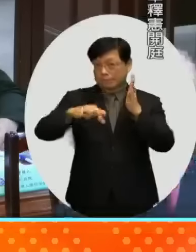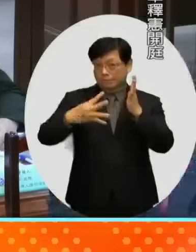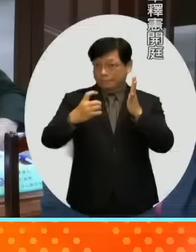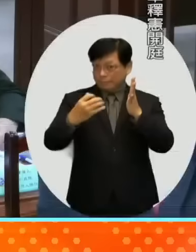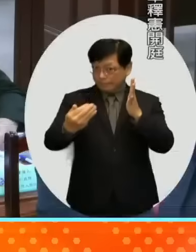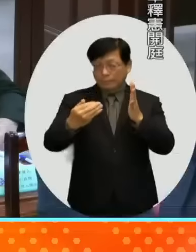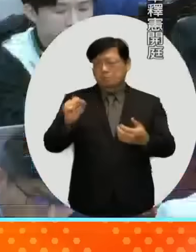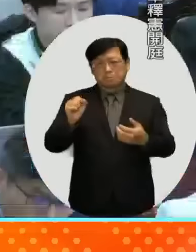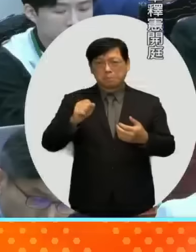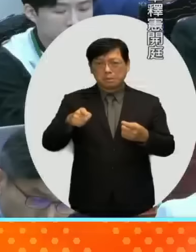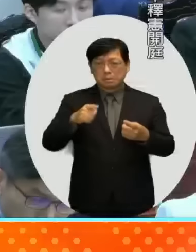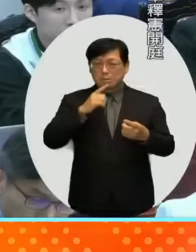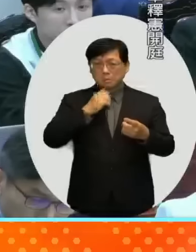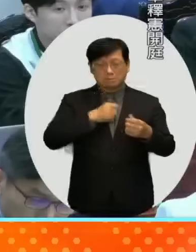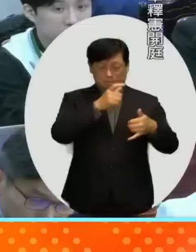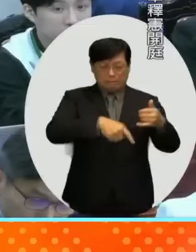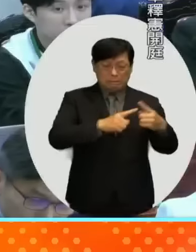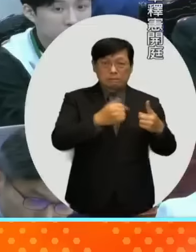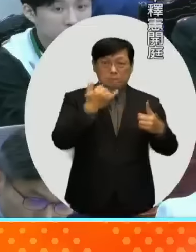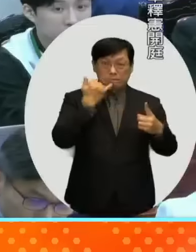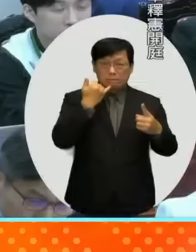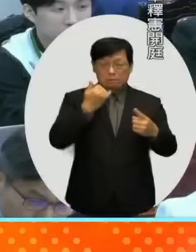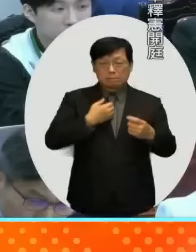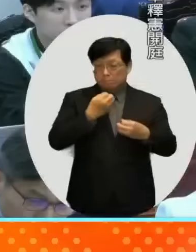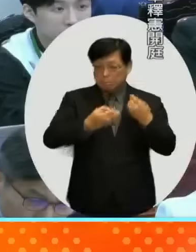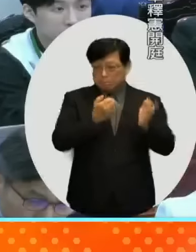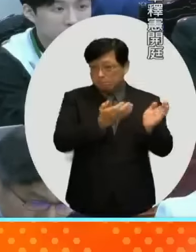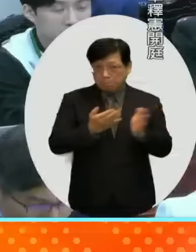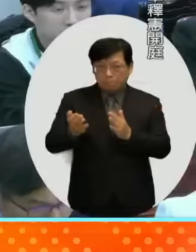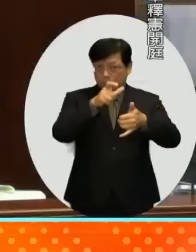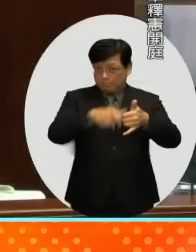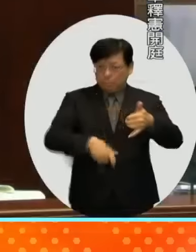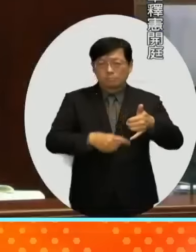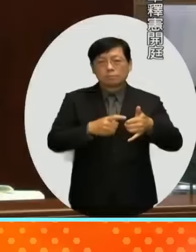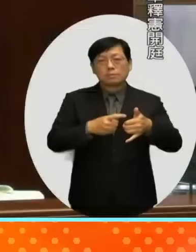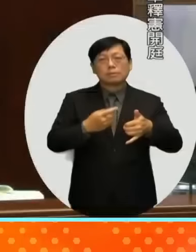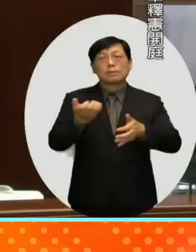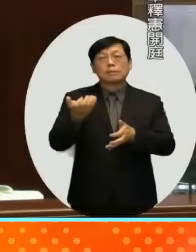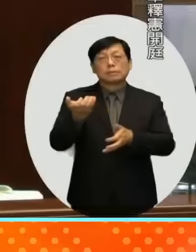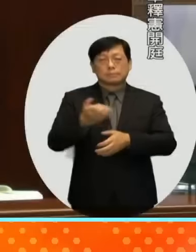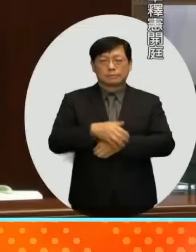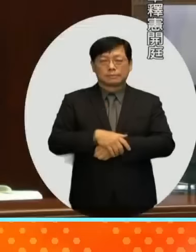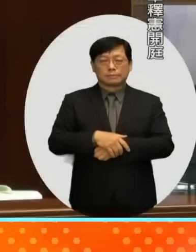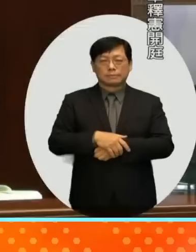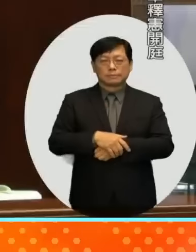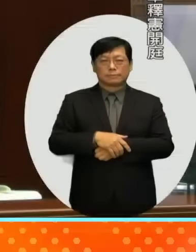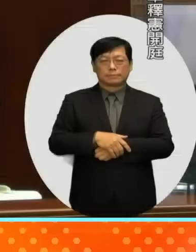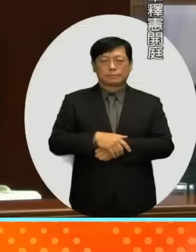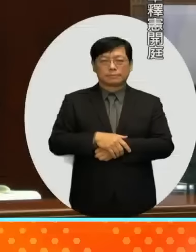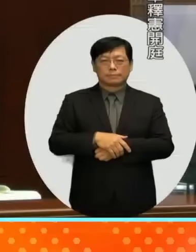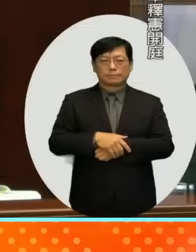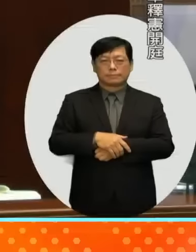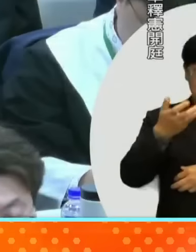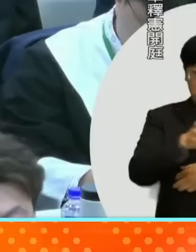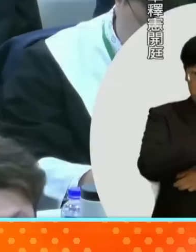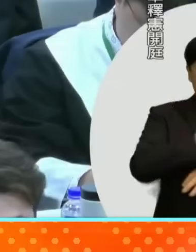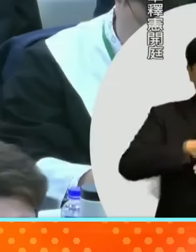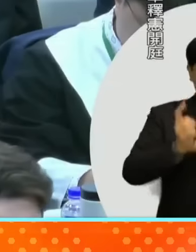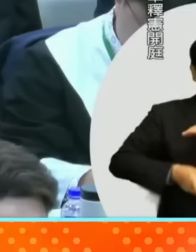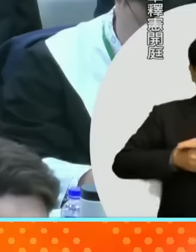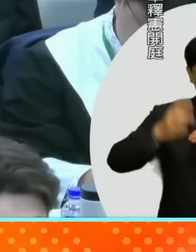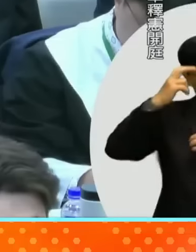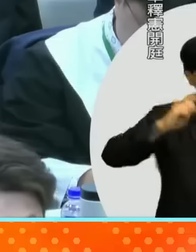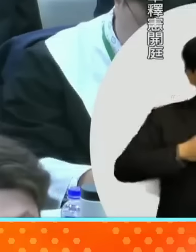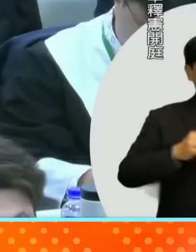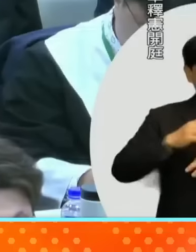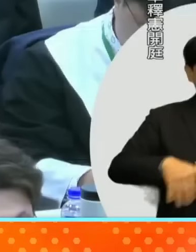干。 对， 你提的所有法案，只要他不喜欢，马上要求释宪，然后就再把你打回票，就以后就是一直这样重复啊。那